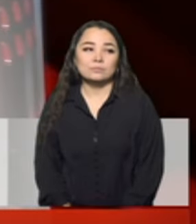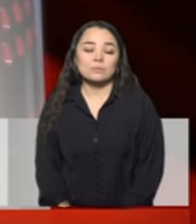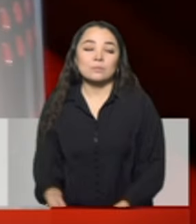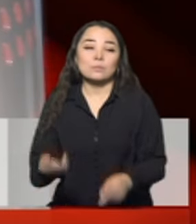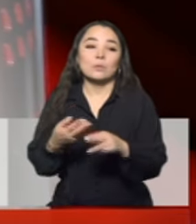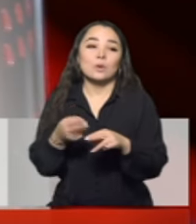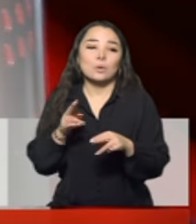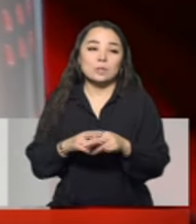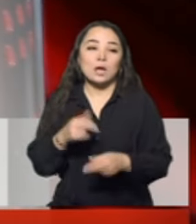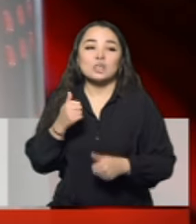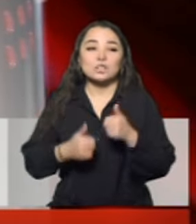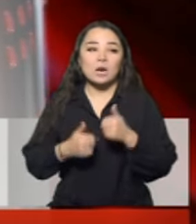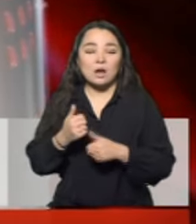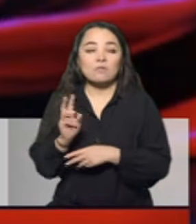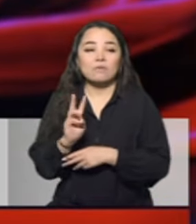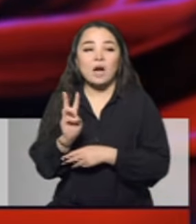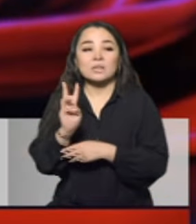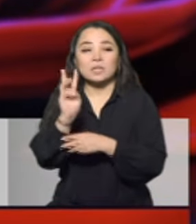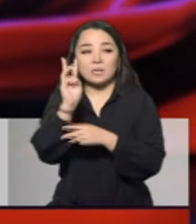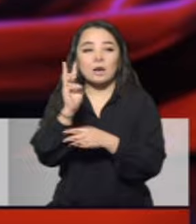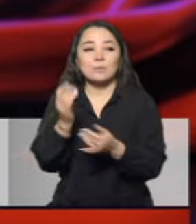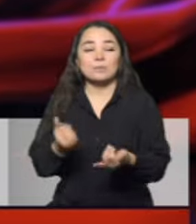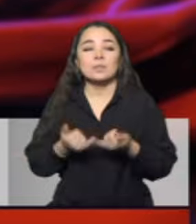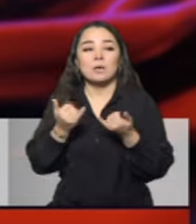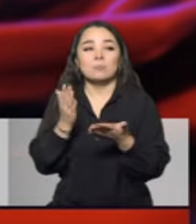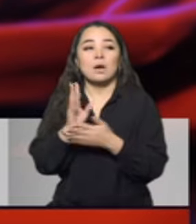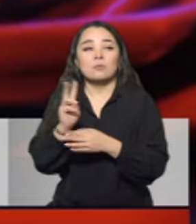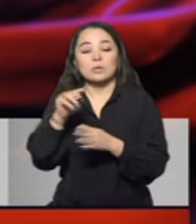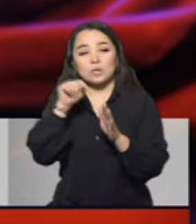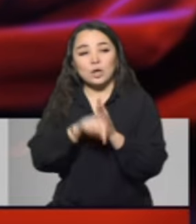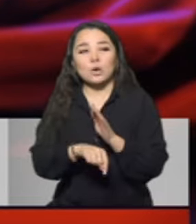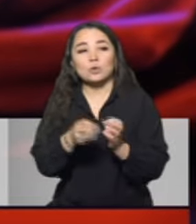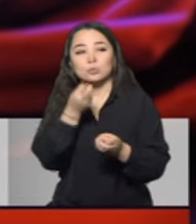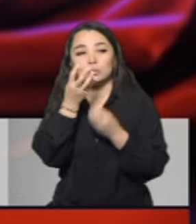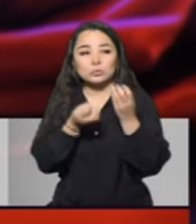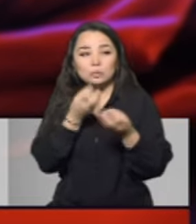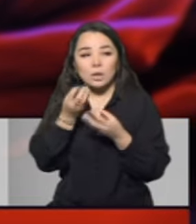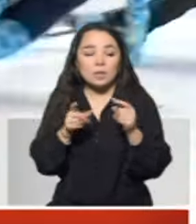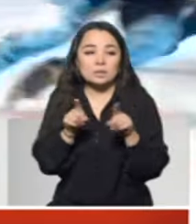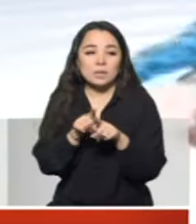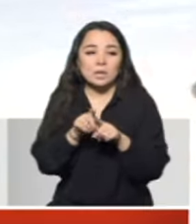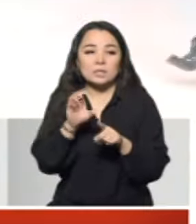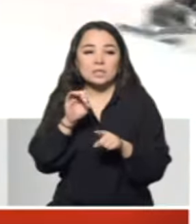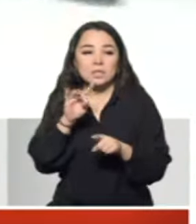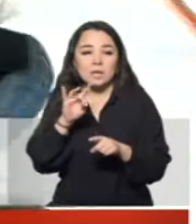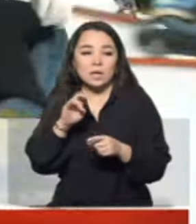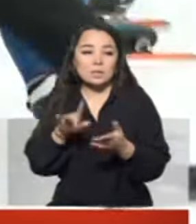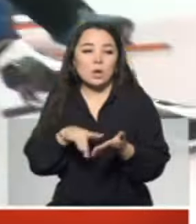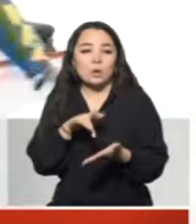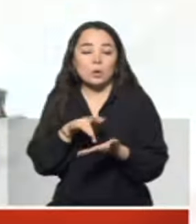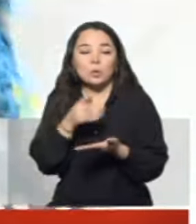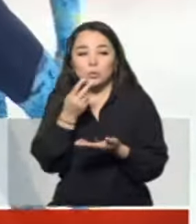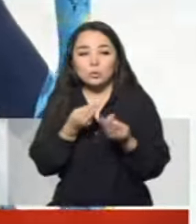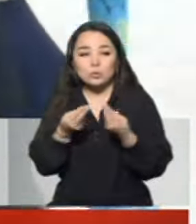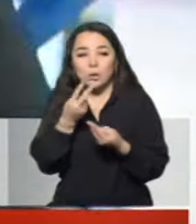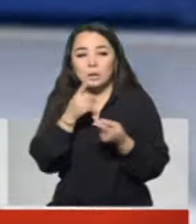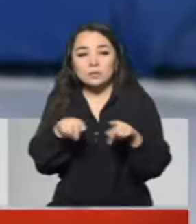Бұл жолға жарыс алауының факелі серпін деп аталады. Алаудың пішіні гүлдеген сирен гүліне ұқсайды.